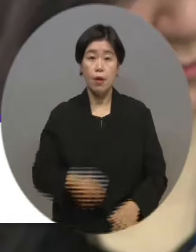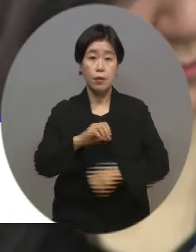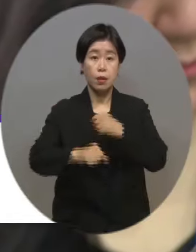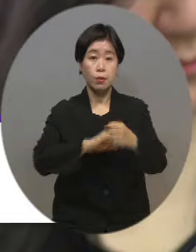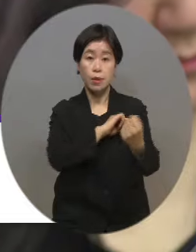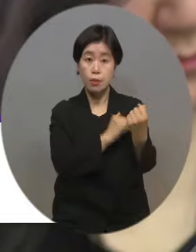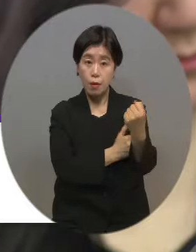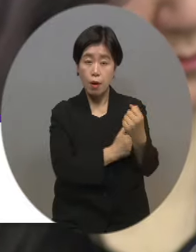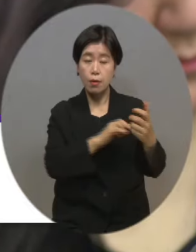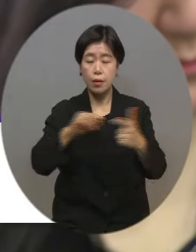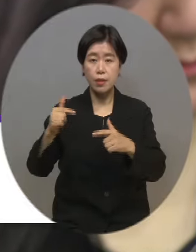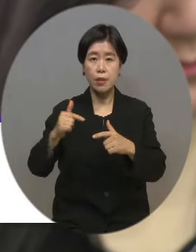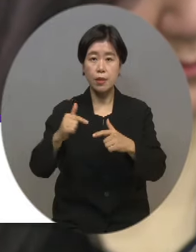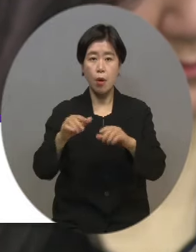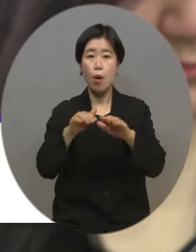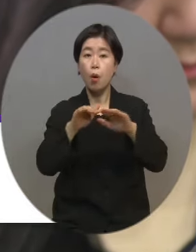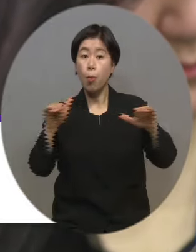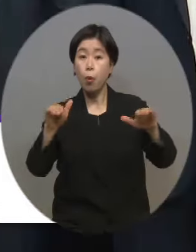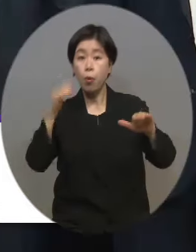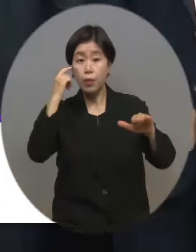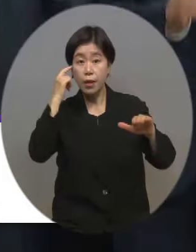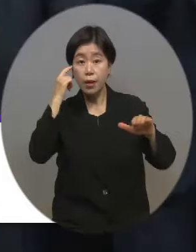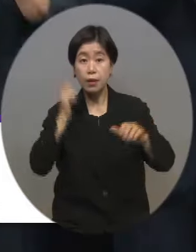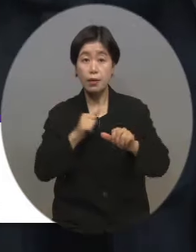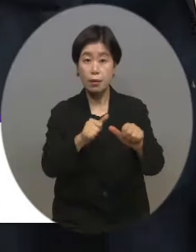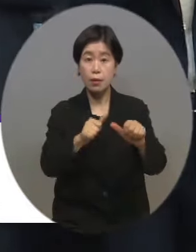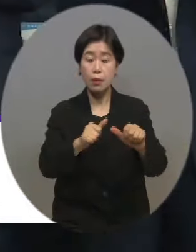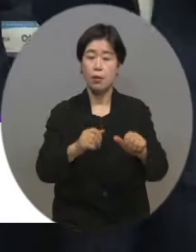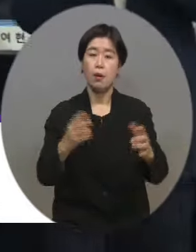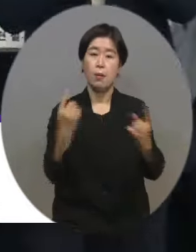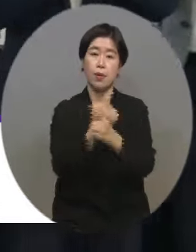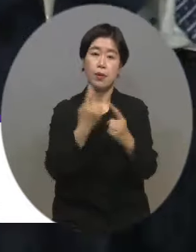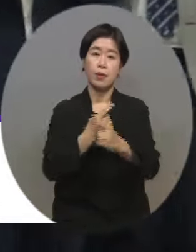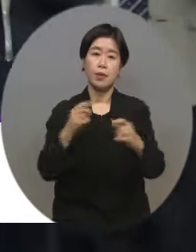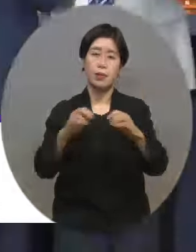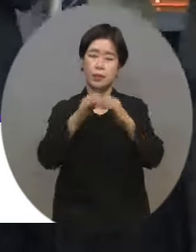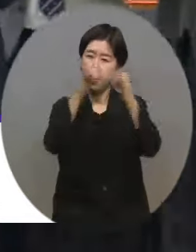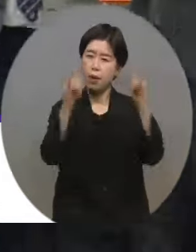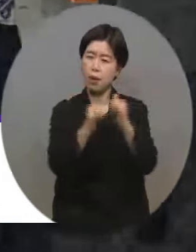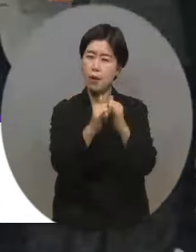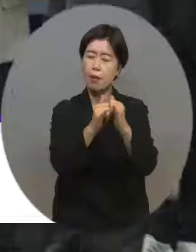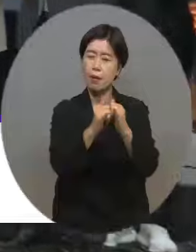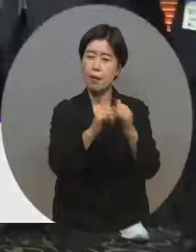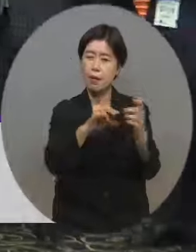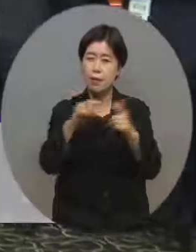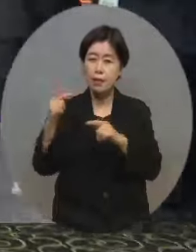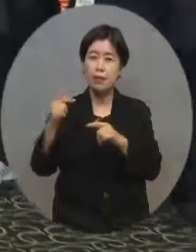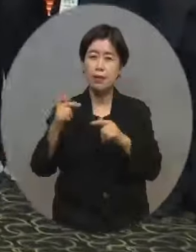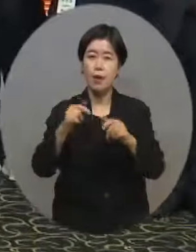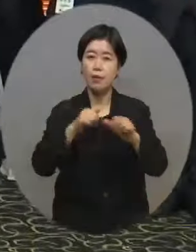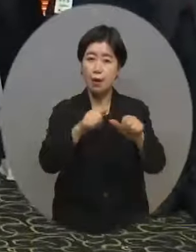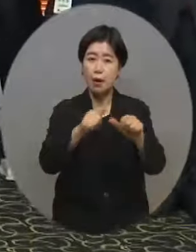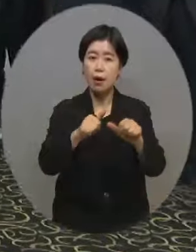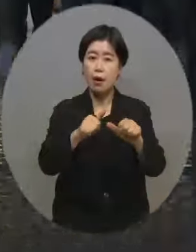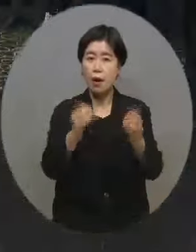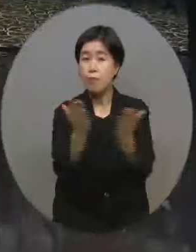국민과 국제사회의 공감대 위에 추진되고 변화하는 세계사의 흐름에 적극 부응할 것이라고 강조했습니다.